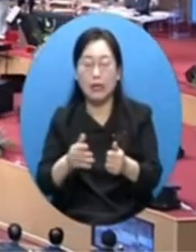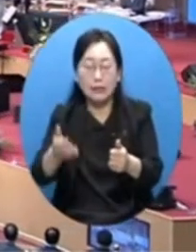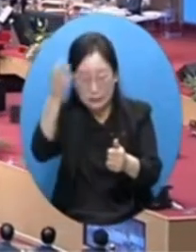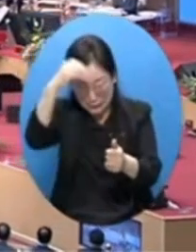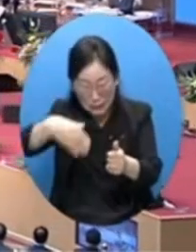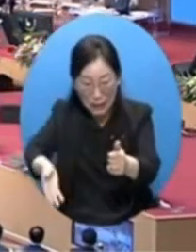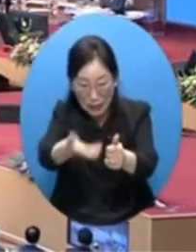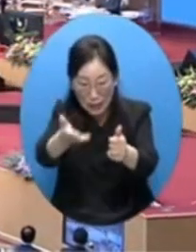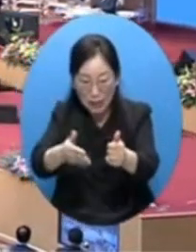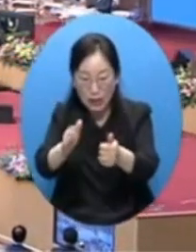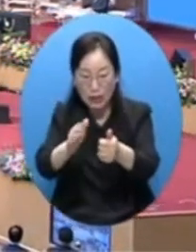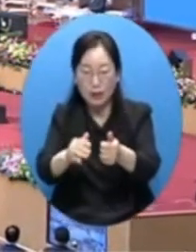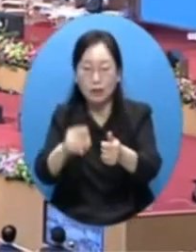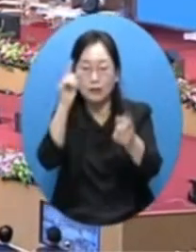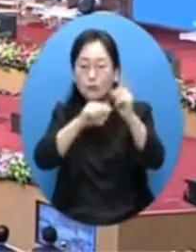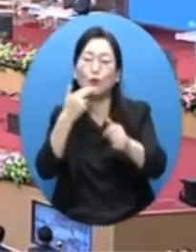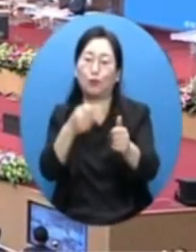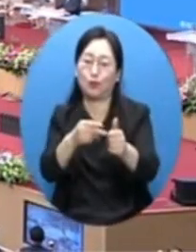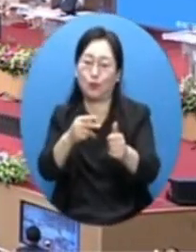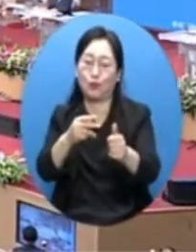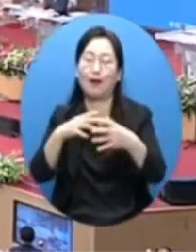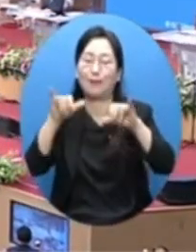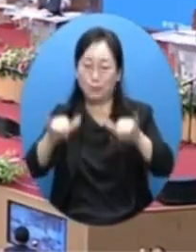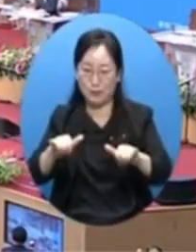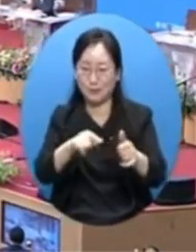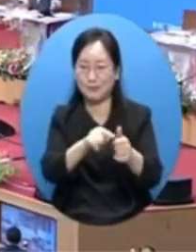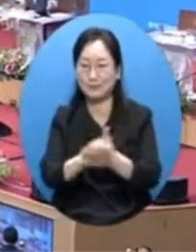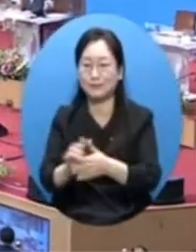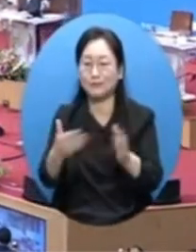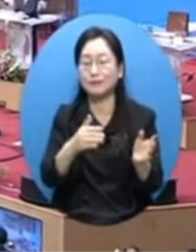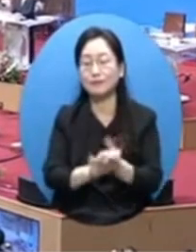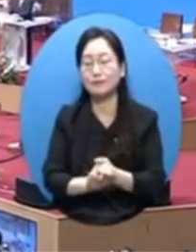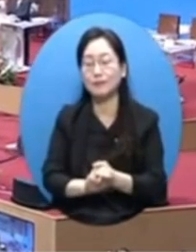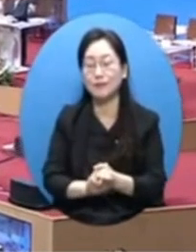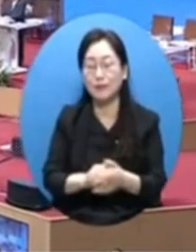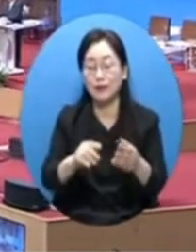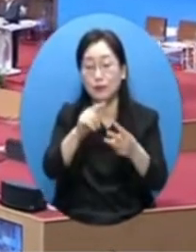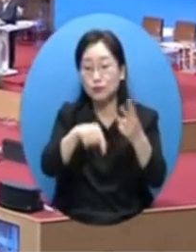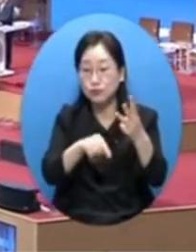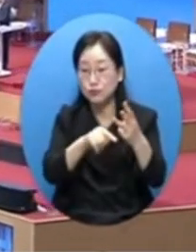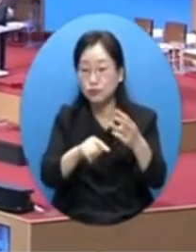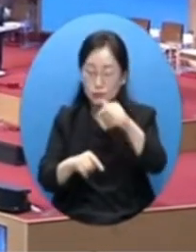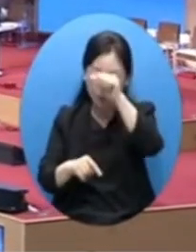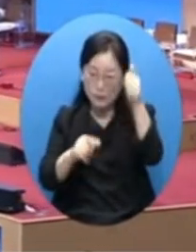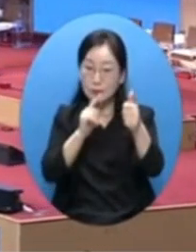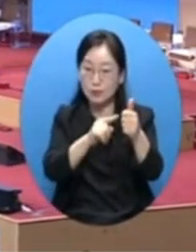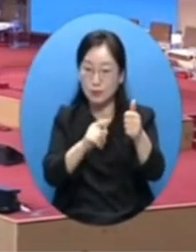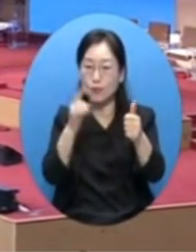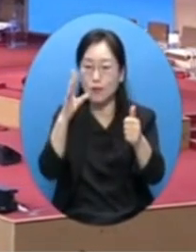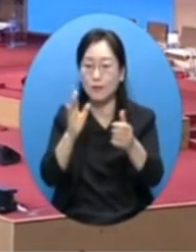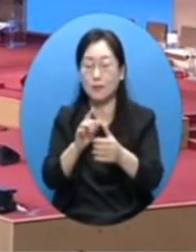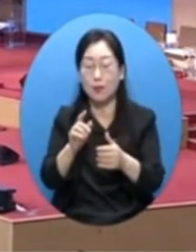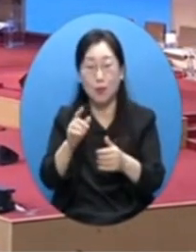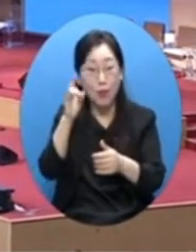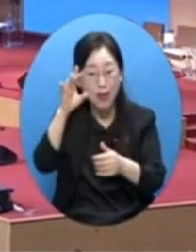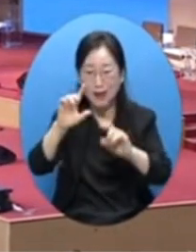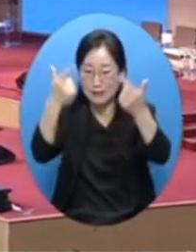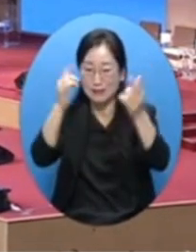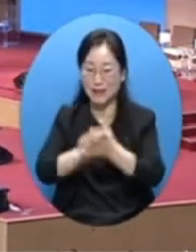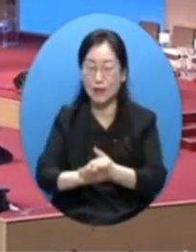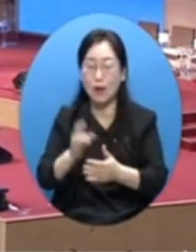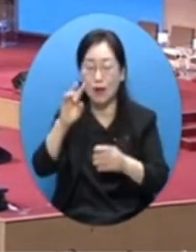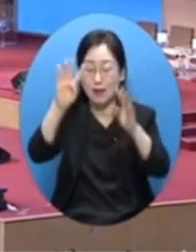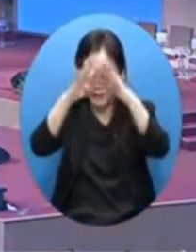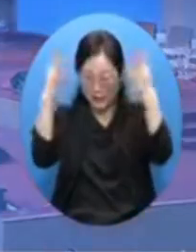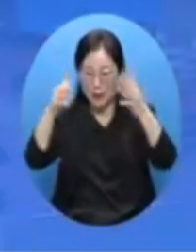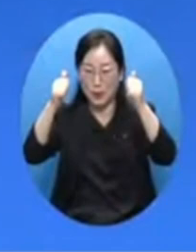나옵니다. 근데 원래부터 윤주홍 원장님이 그런 의사가 아니었습니다. 의대를 졸업한 첫해